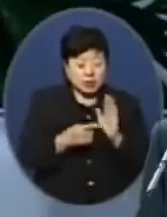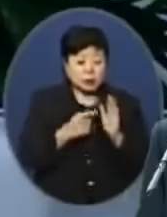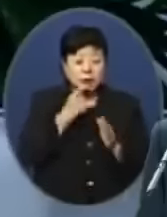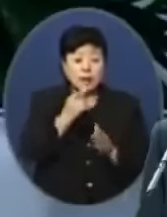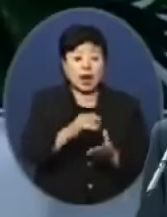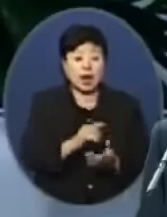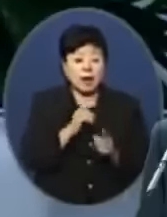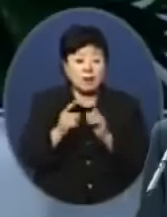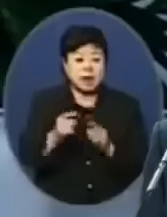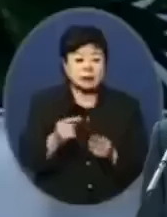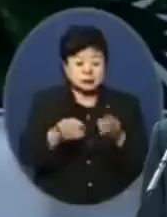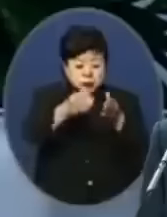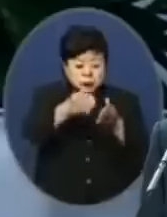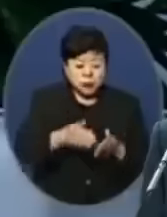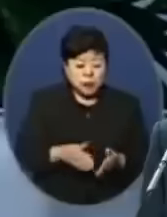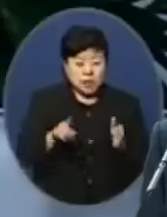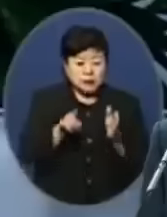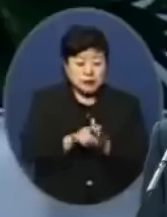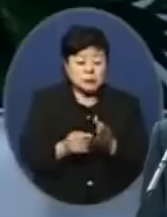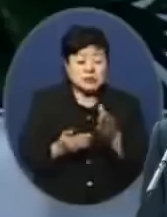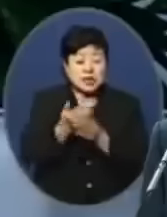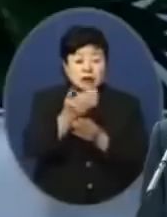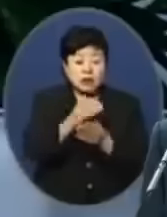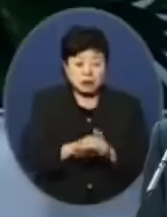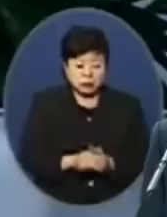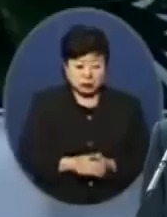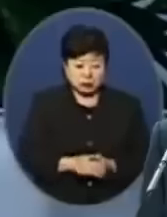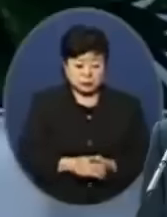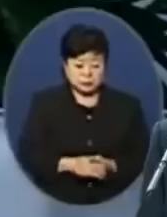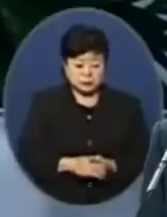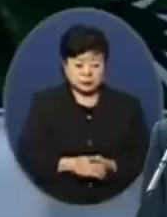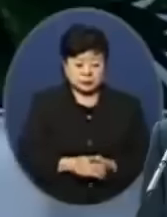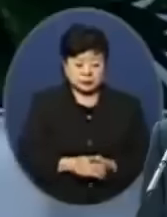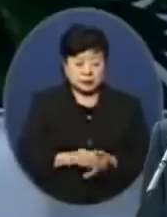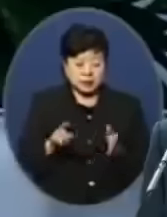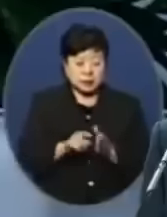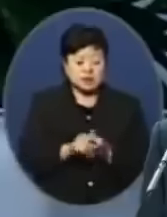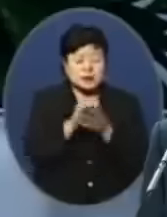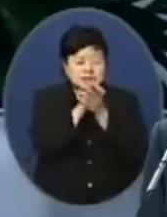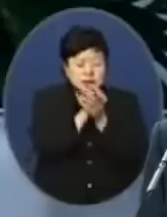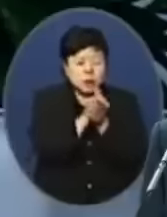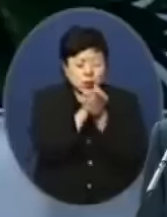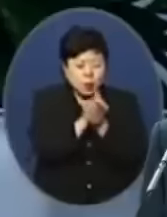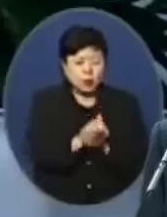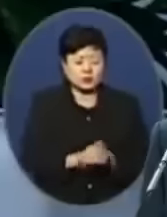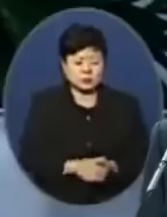말미암다고 말씀을 통해서 믿음을 얻어서 믿음의 기도는